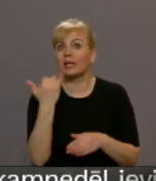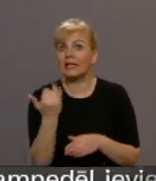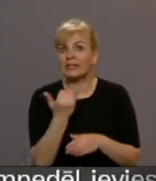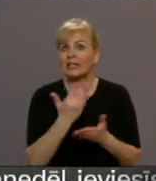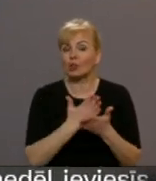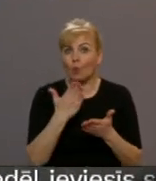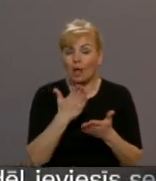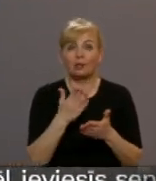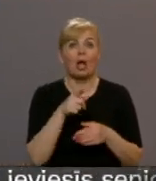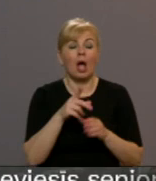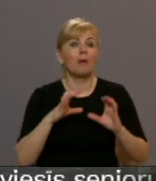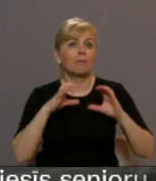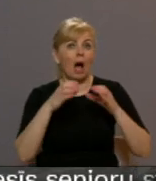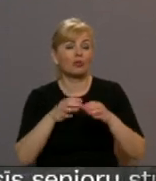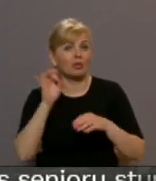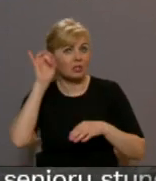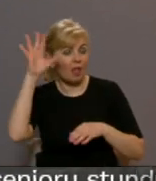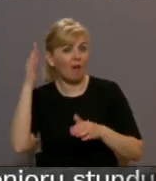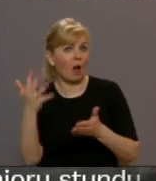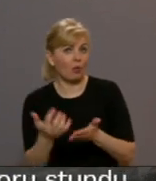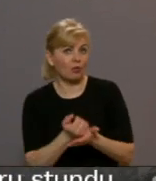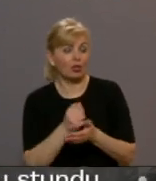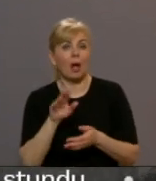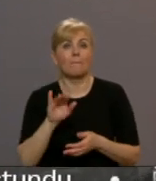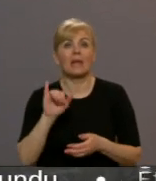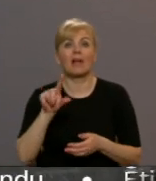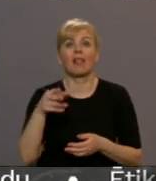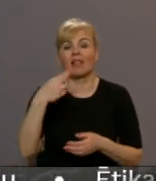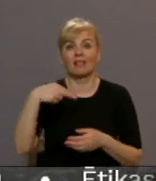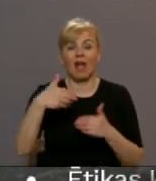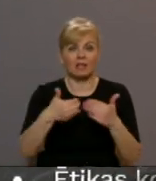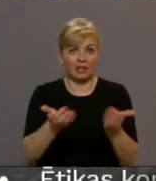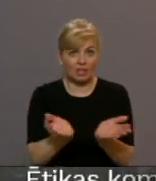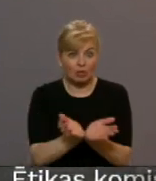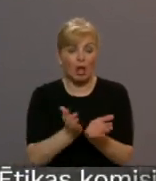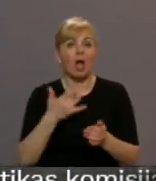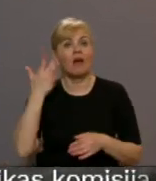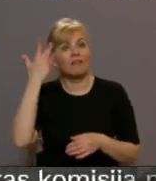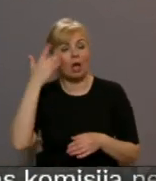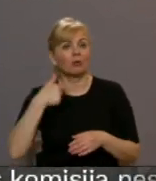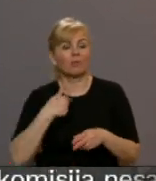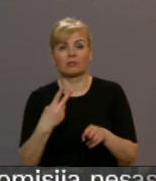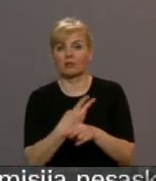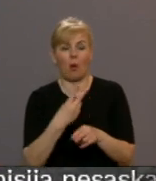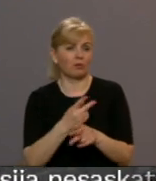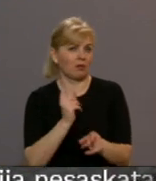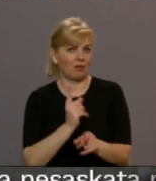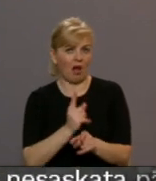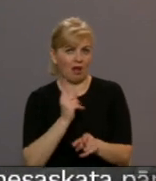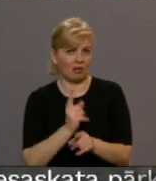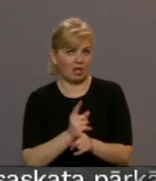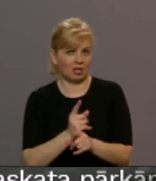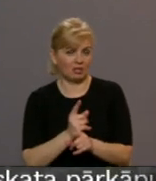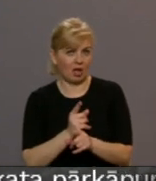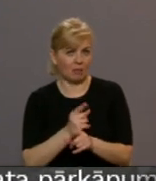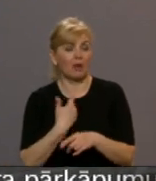kā nu jau pasaules slavu guvušajā Mildas ligzdā. Mūsu viedoklis tās, ka iejaukties nedrīkst, un mēs cenšamies